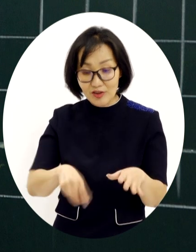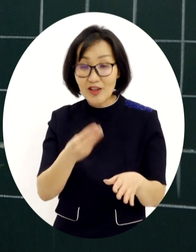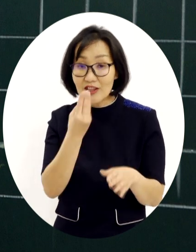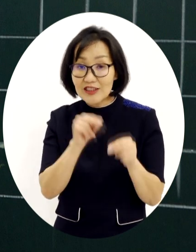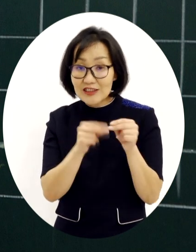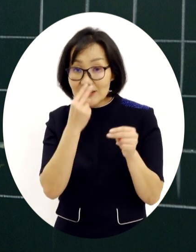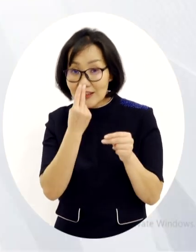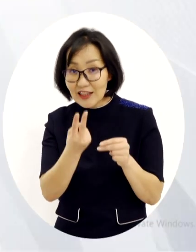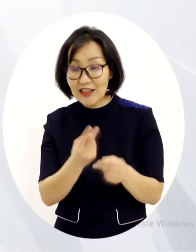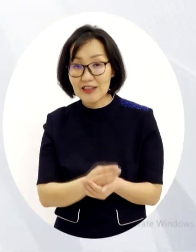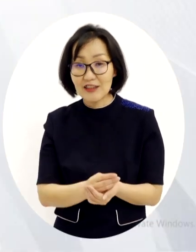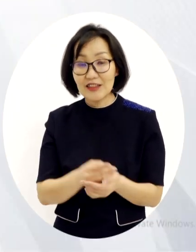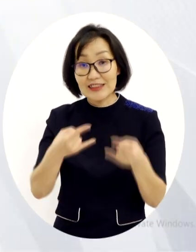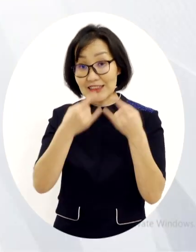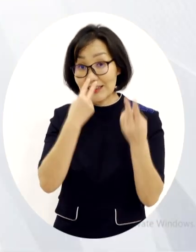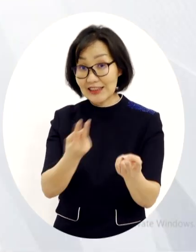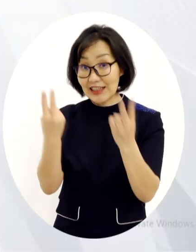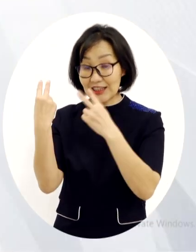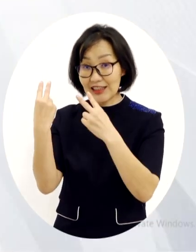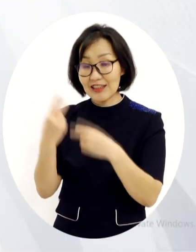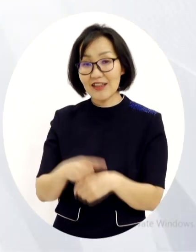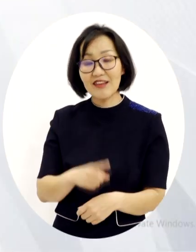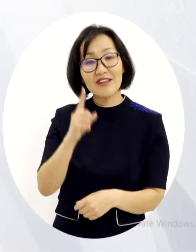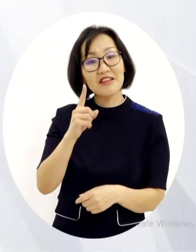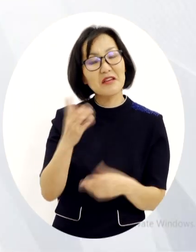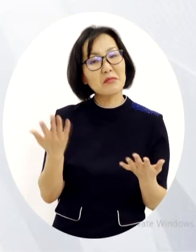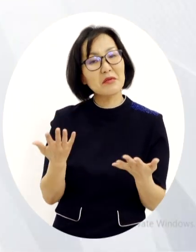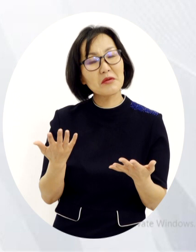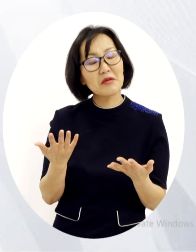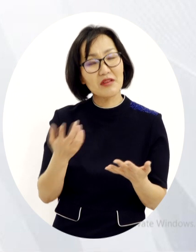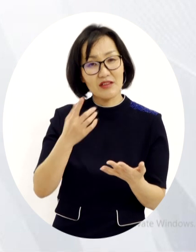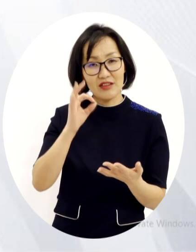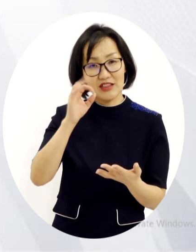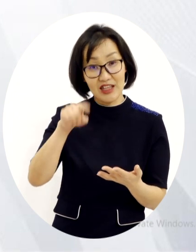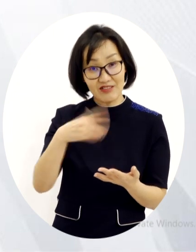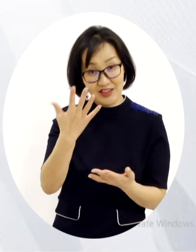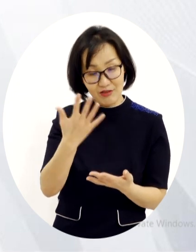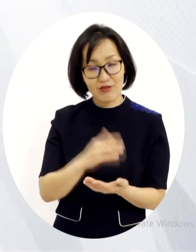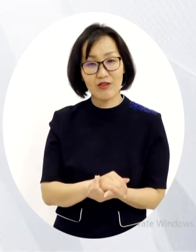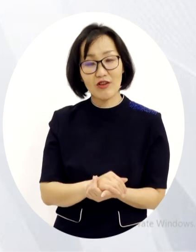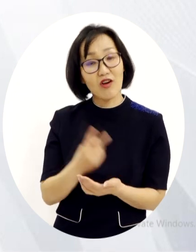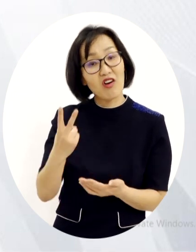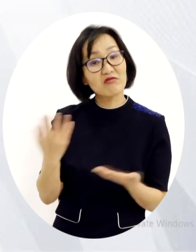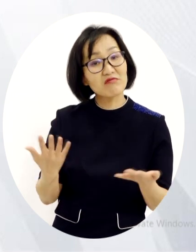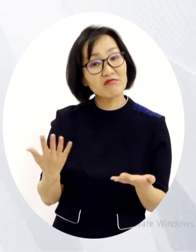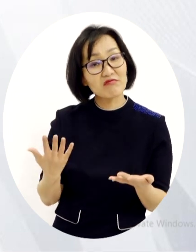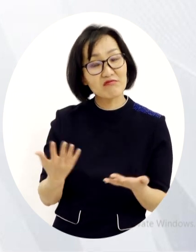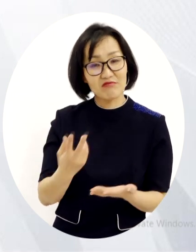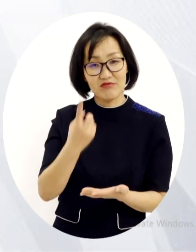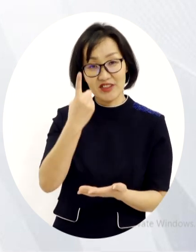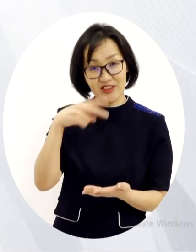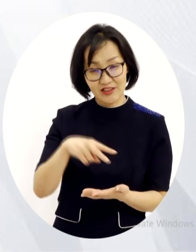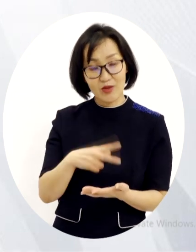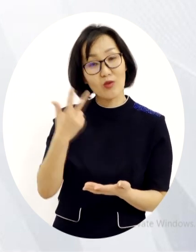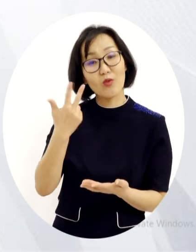За, дэлгэц рүү анхаараарай. Нэг байхад хэд гисэн? тэг бүхэл 1.5 2 байхад